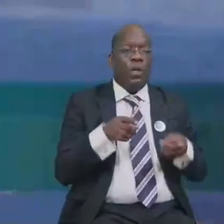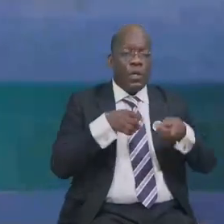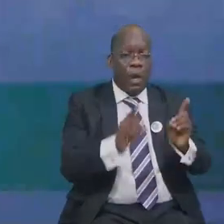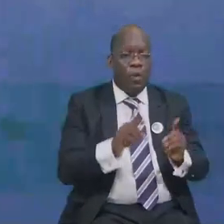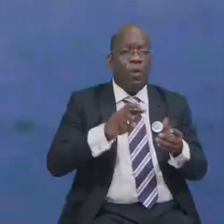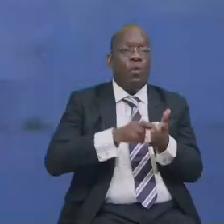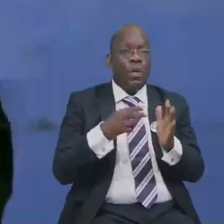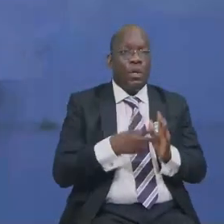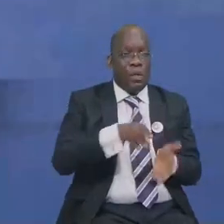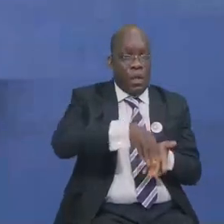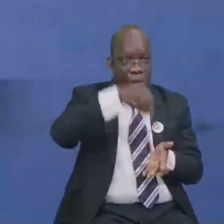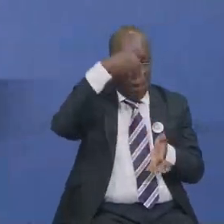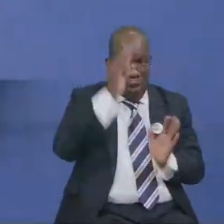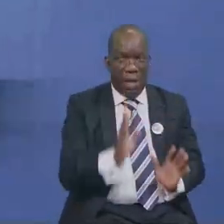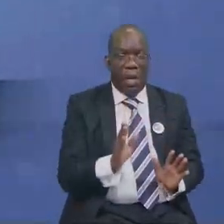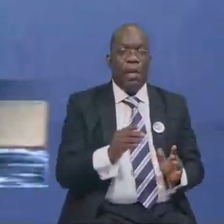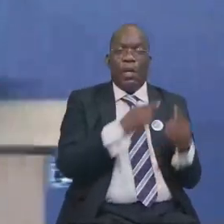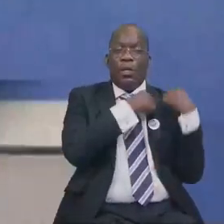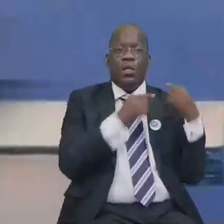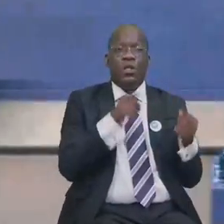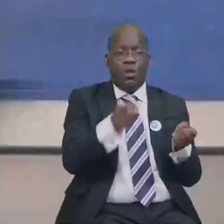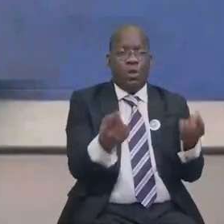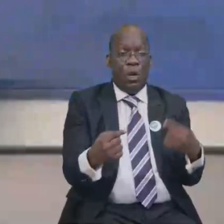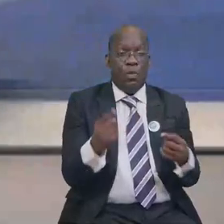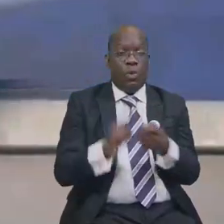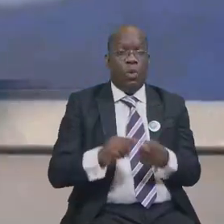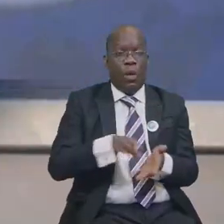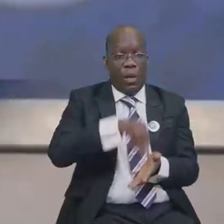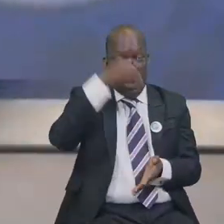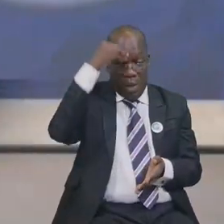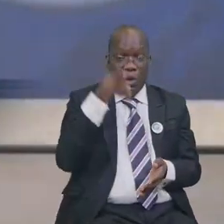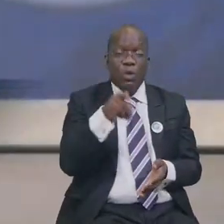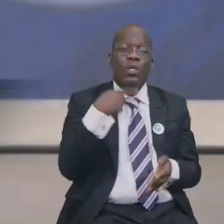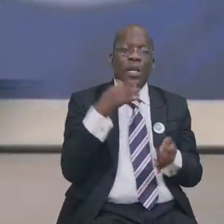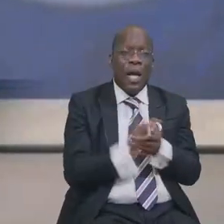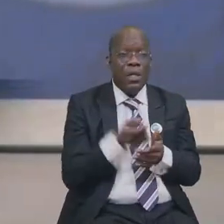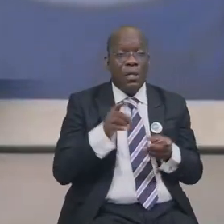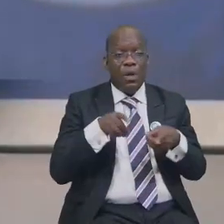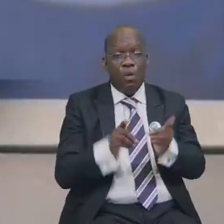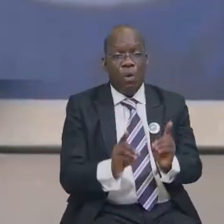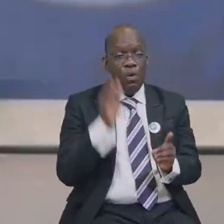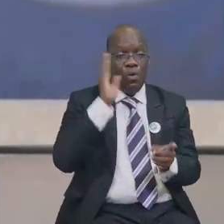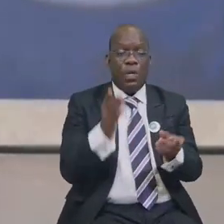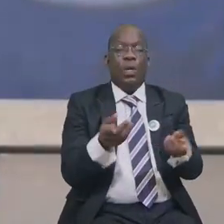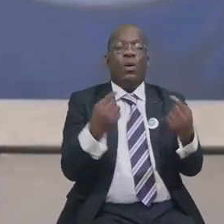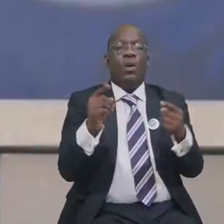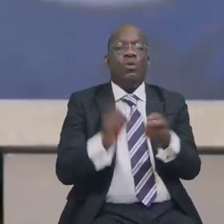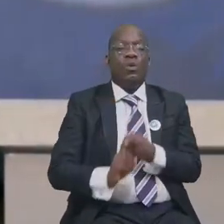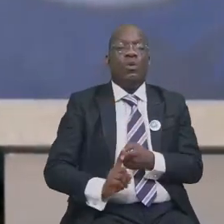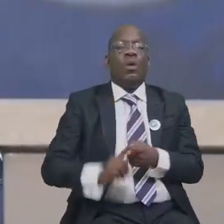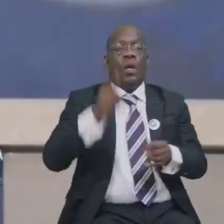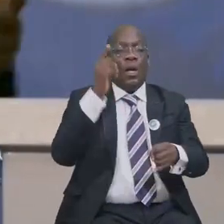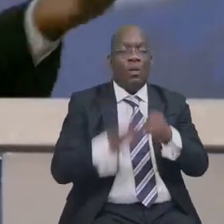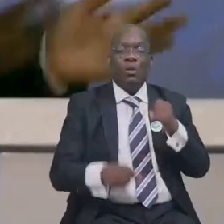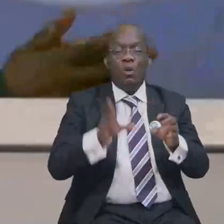Et quand vous êtes venu apprendre et vous dites que le monde va prendre fin, non, ça ne prendra pas